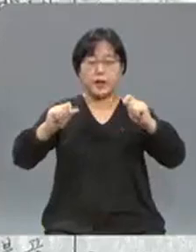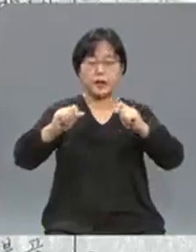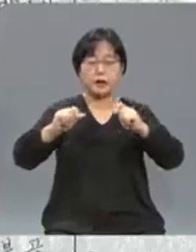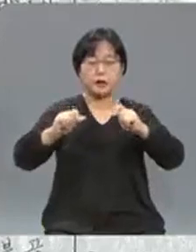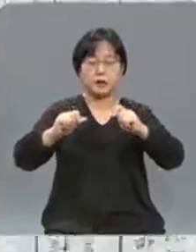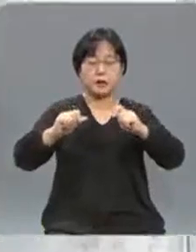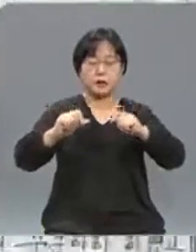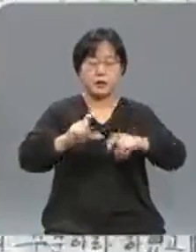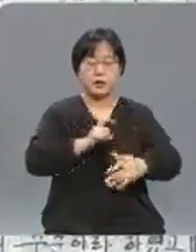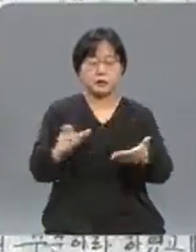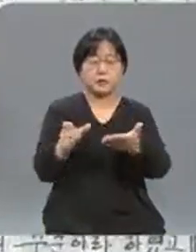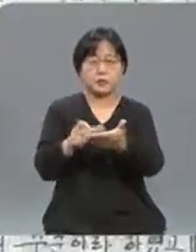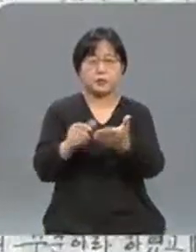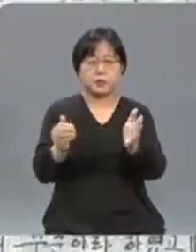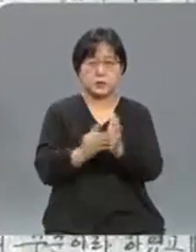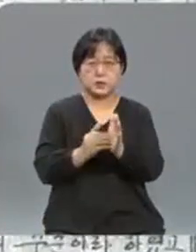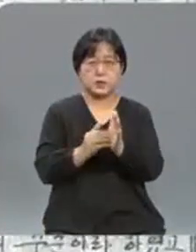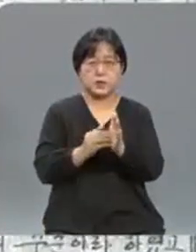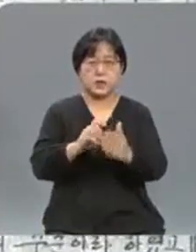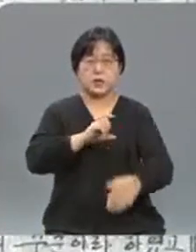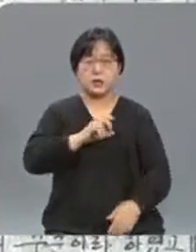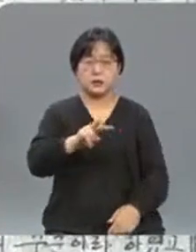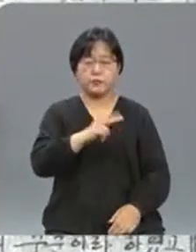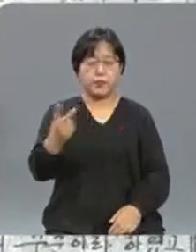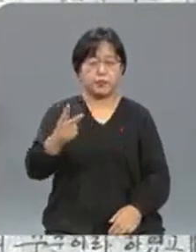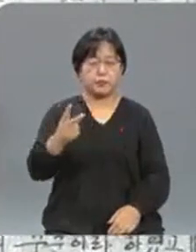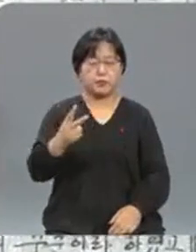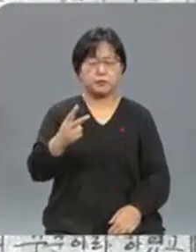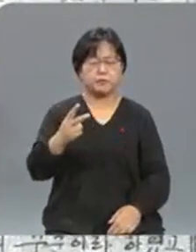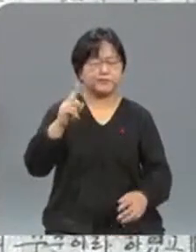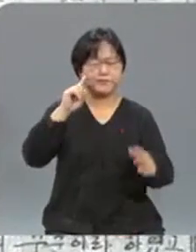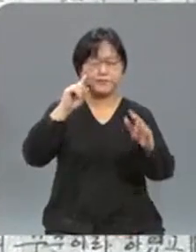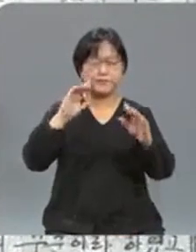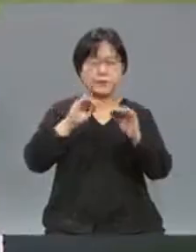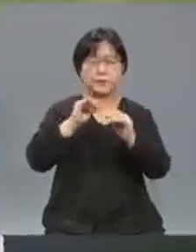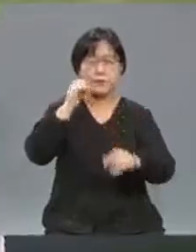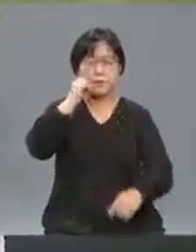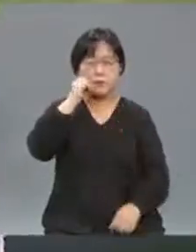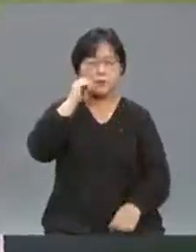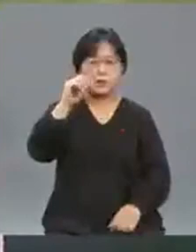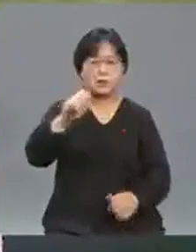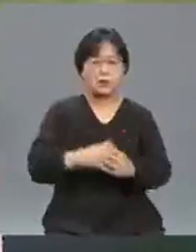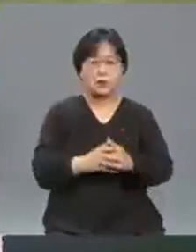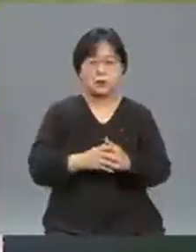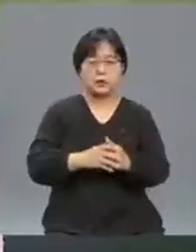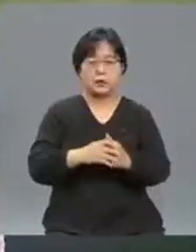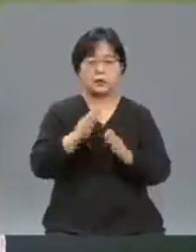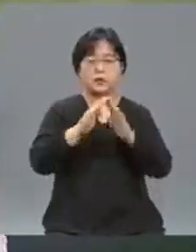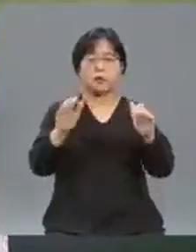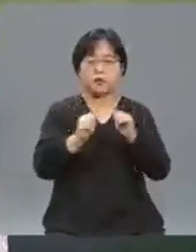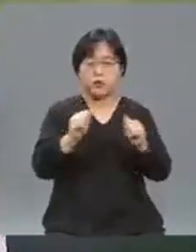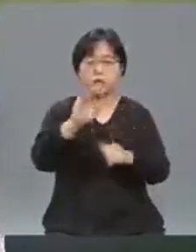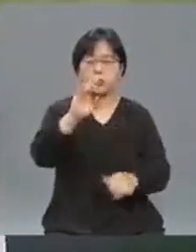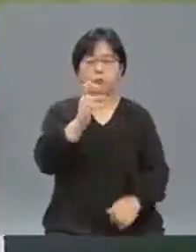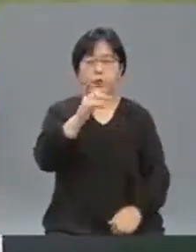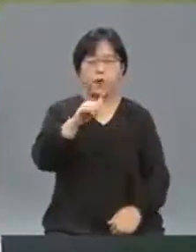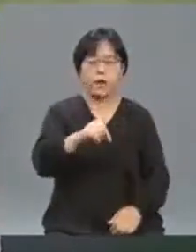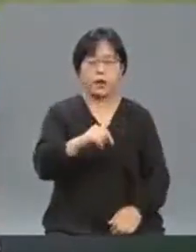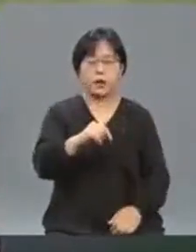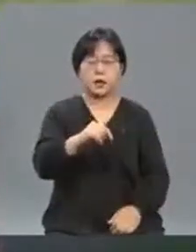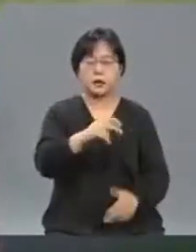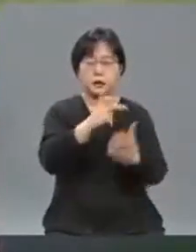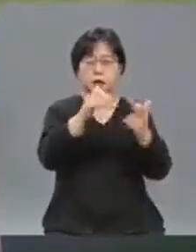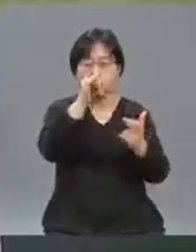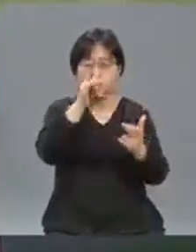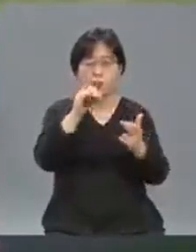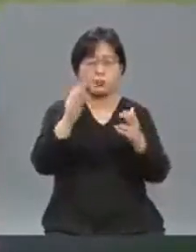지된 명칭이라 명칭변경을 용납할 수 없다는 입장입니다 전북에도 학산이 있는데 혼란도 많이 올